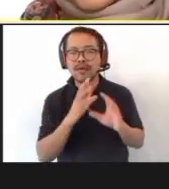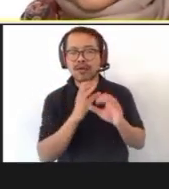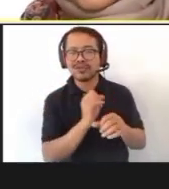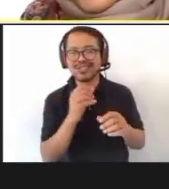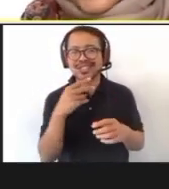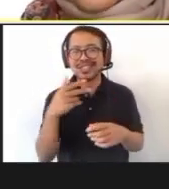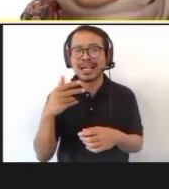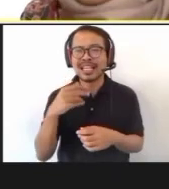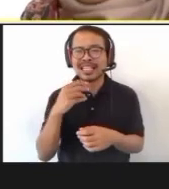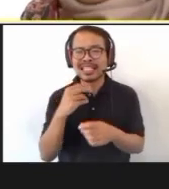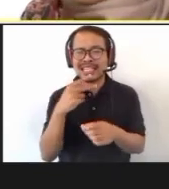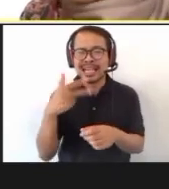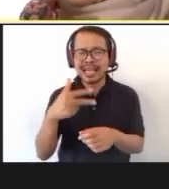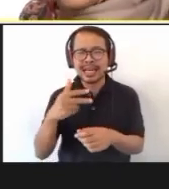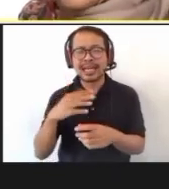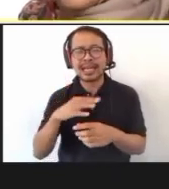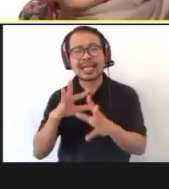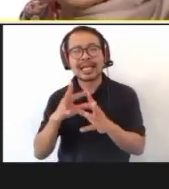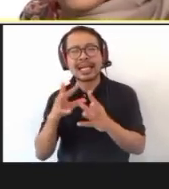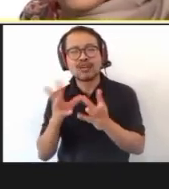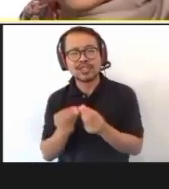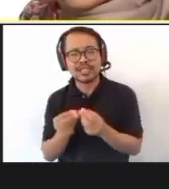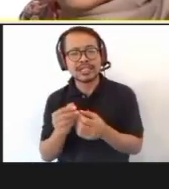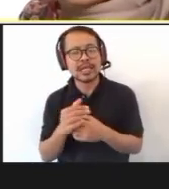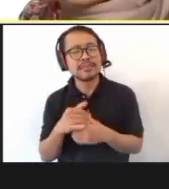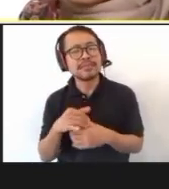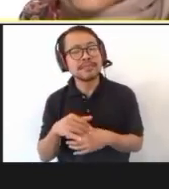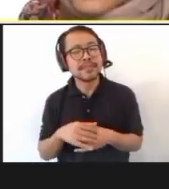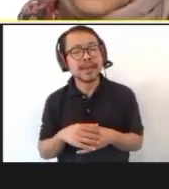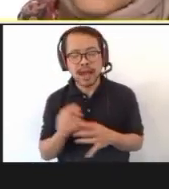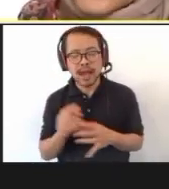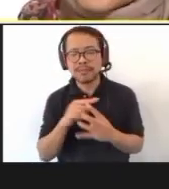4 aspek ini, yang itu penting dilakukan dan